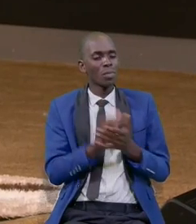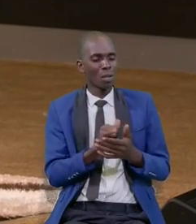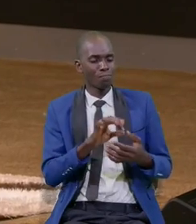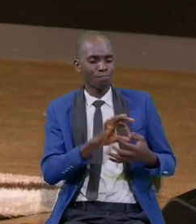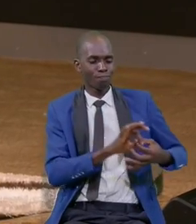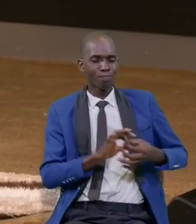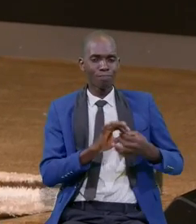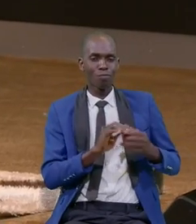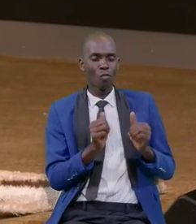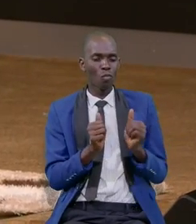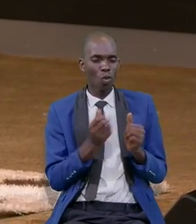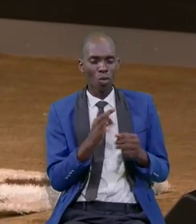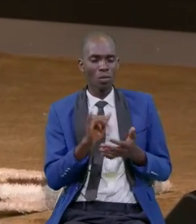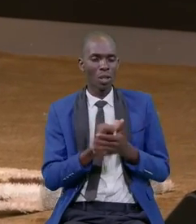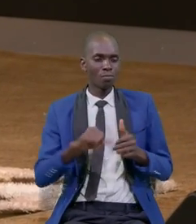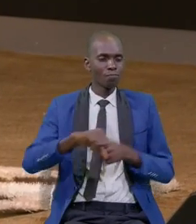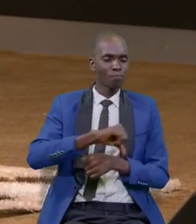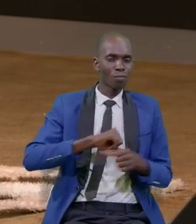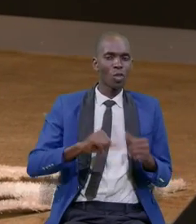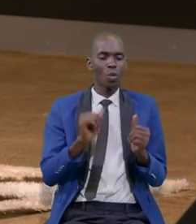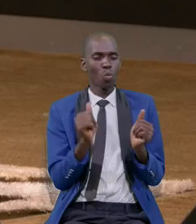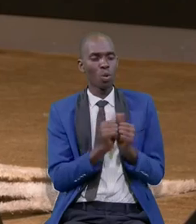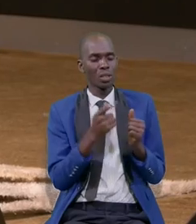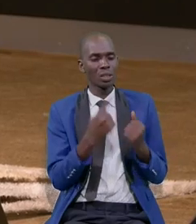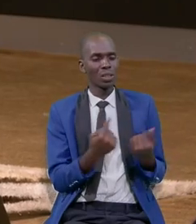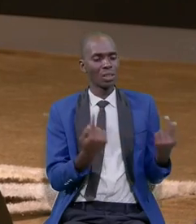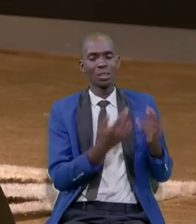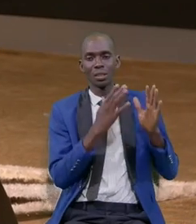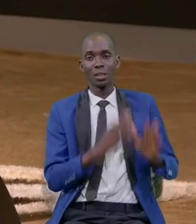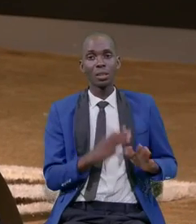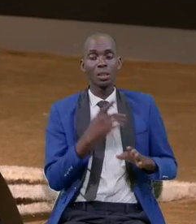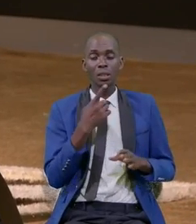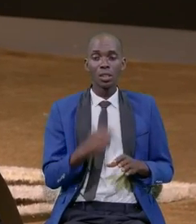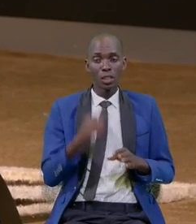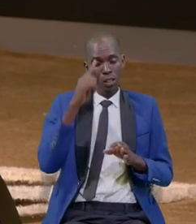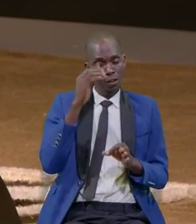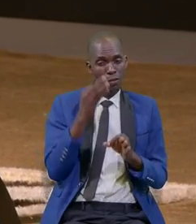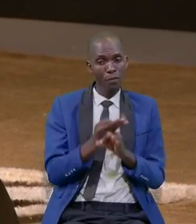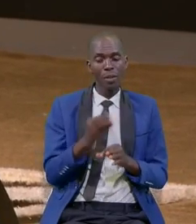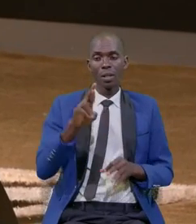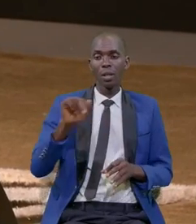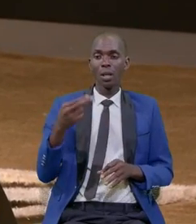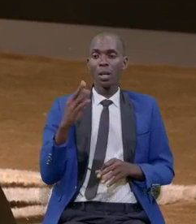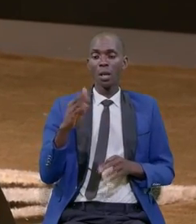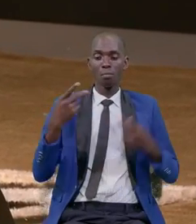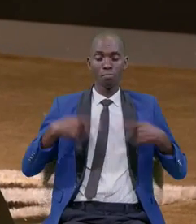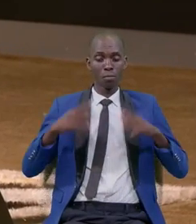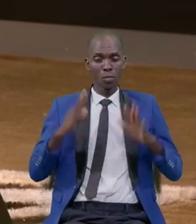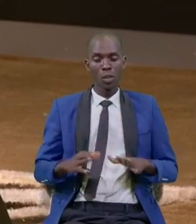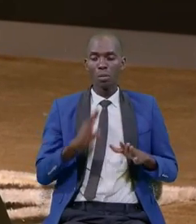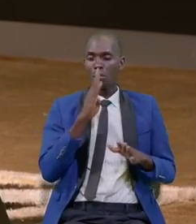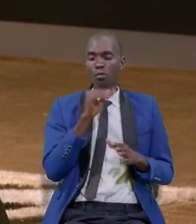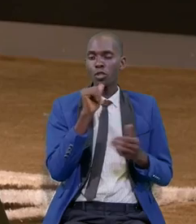de cette intégration avec les incroyants. Et c'est par la foi que Rahab,